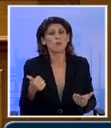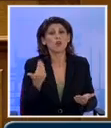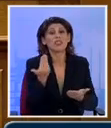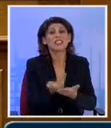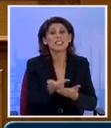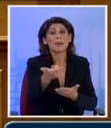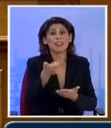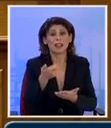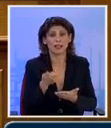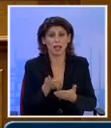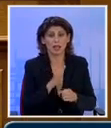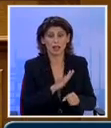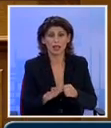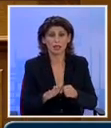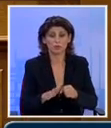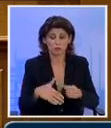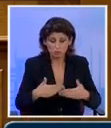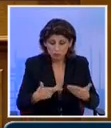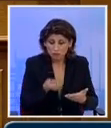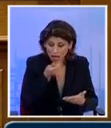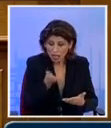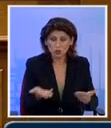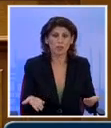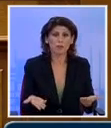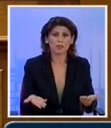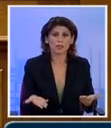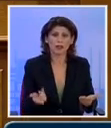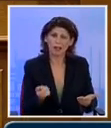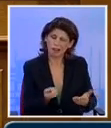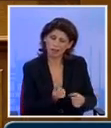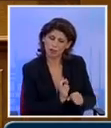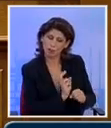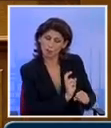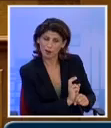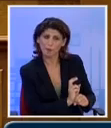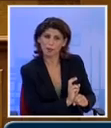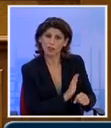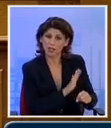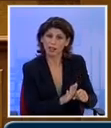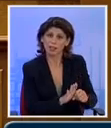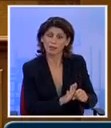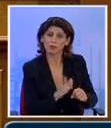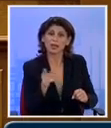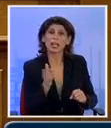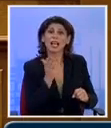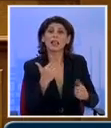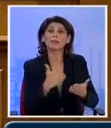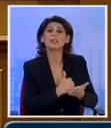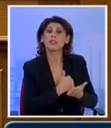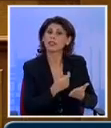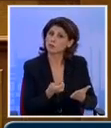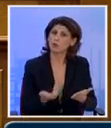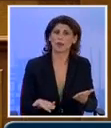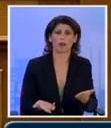δανεικά για να καλύψουμε τα τρέχοντα έξοδά μας, αλλά βγάζουμε και κάτι παραπάνω για να καλύψουμε και κάποιες από τις αδικίες που